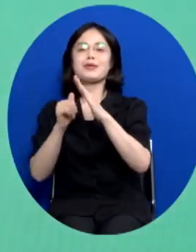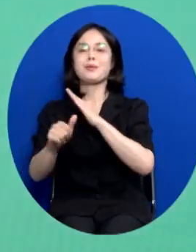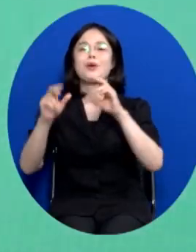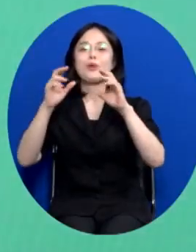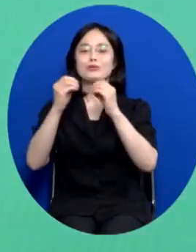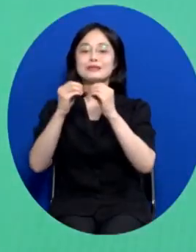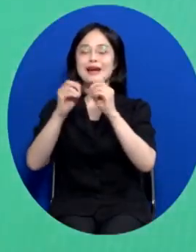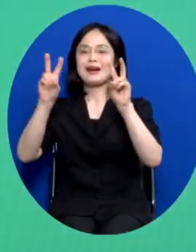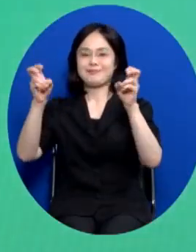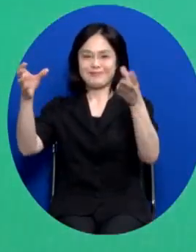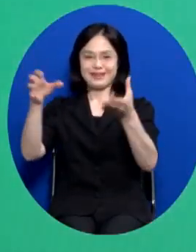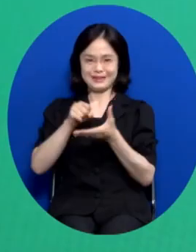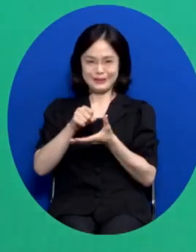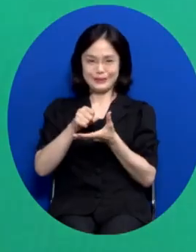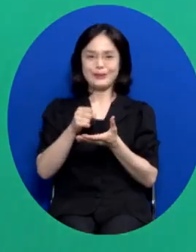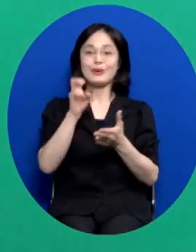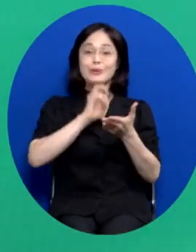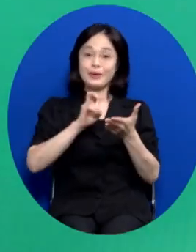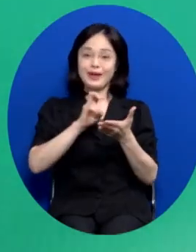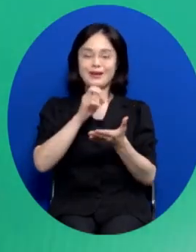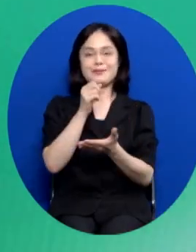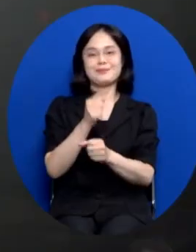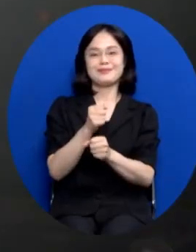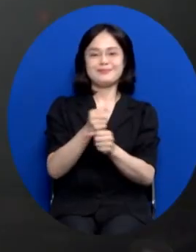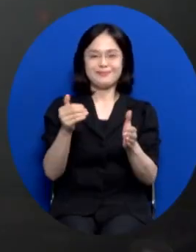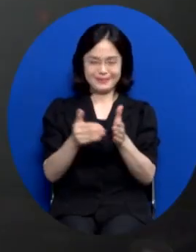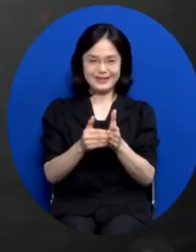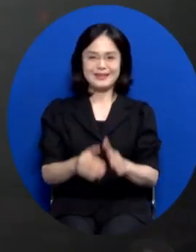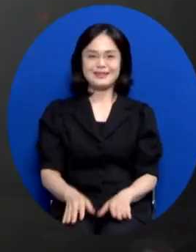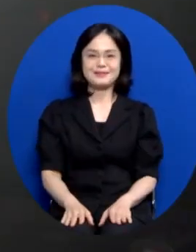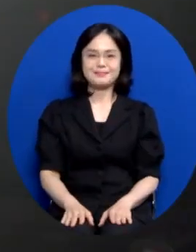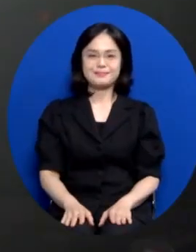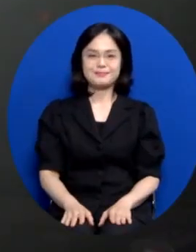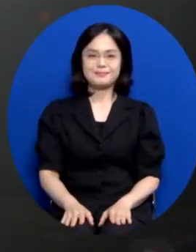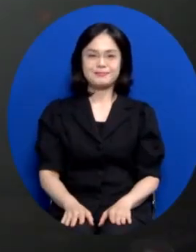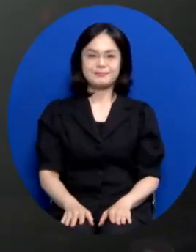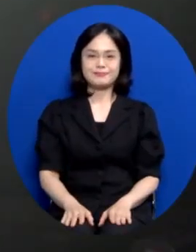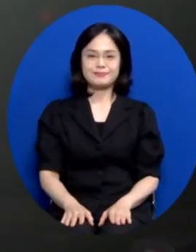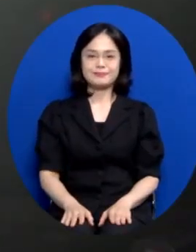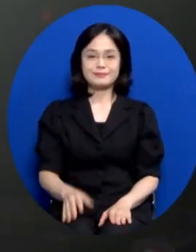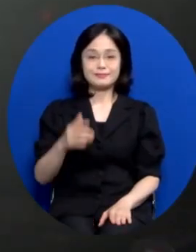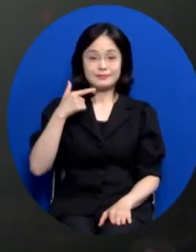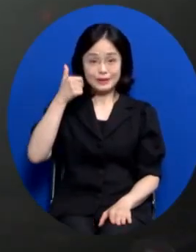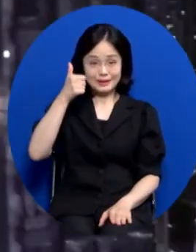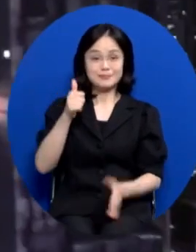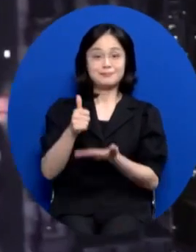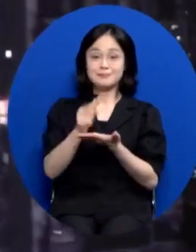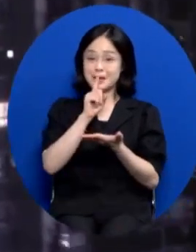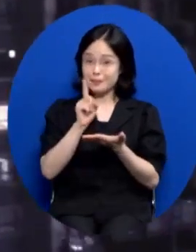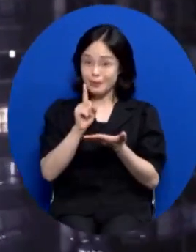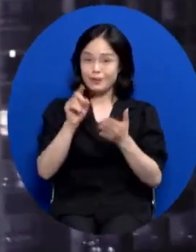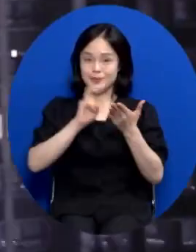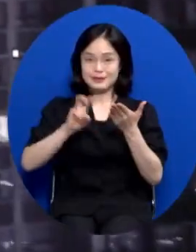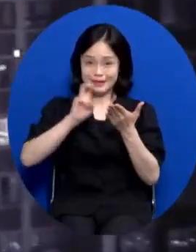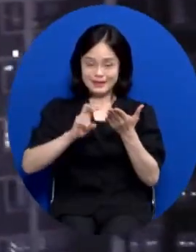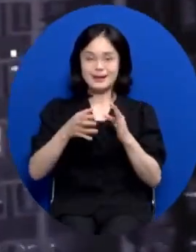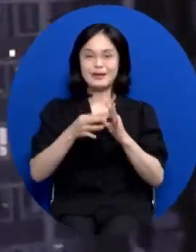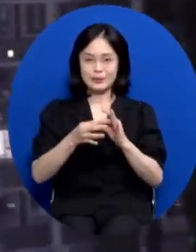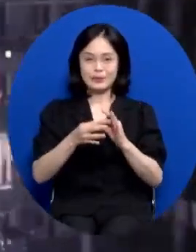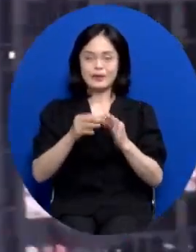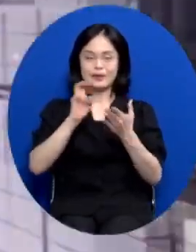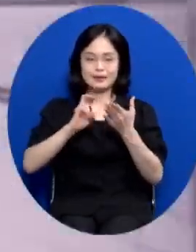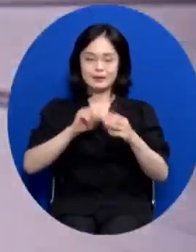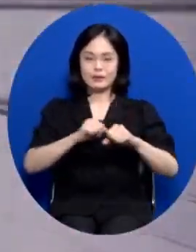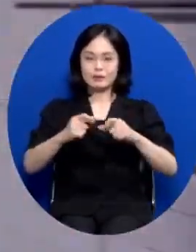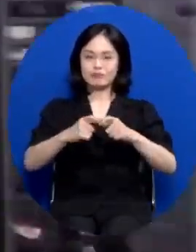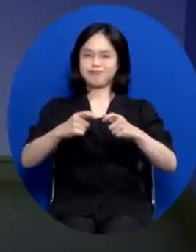함께 음반 제작이 시작되어 발매라는 결실을 보았습니다 강천사역자는 이번 찬양 앨범이 찬양 사역에 지경을